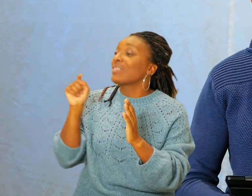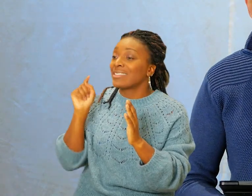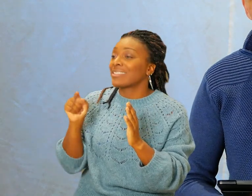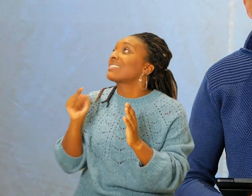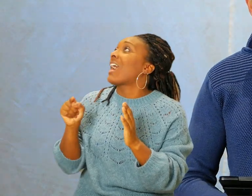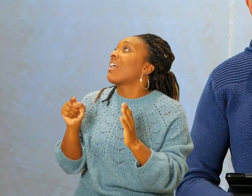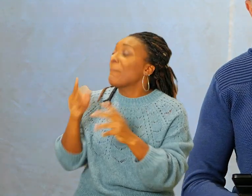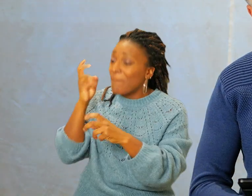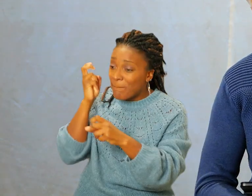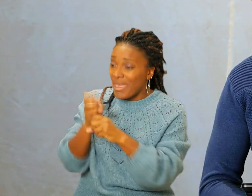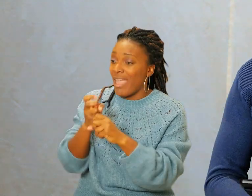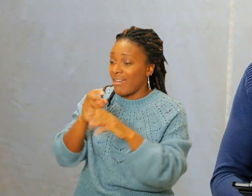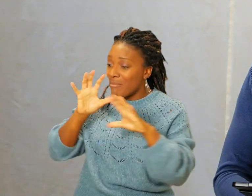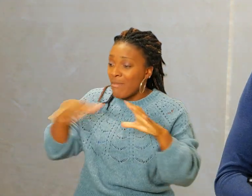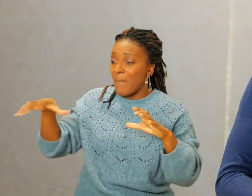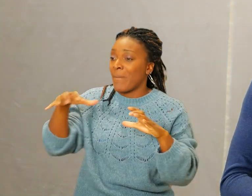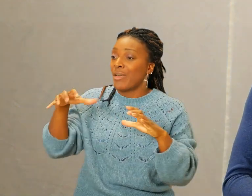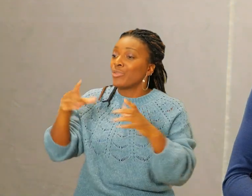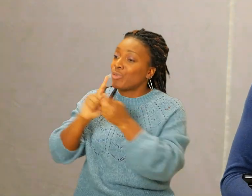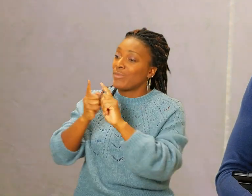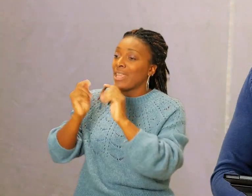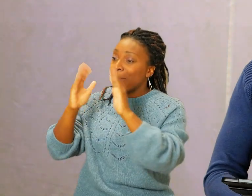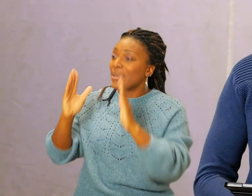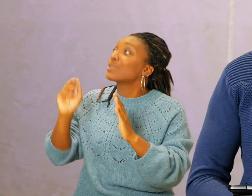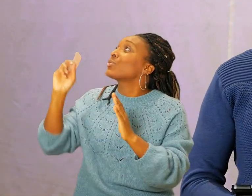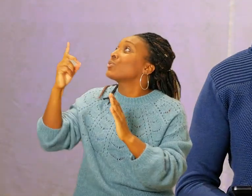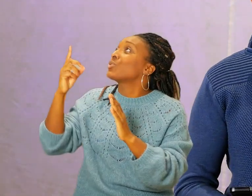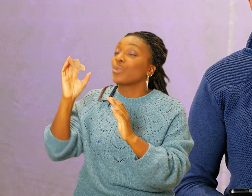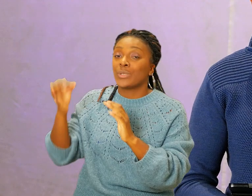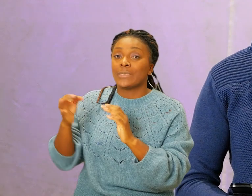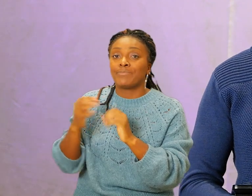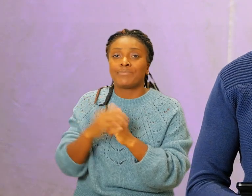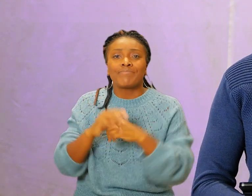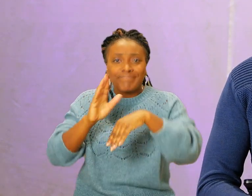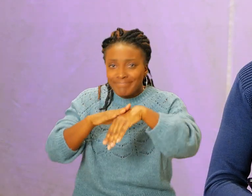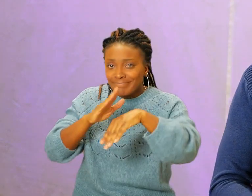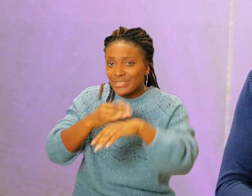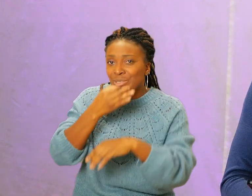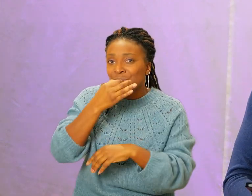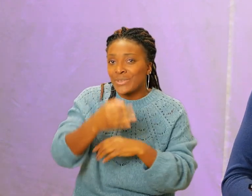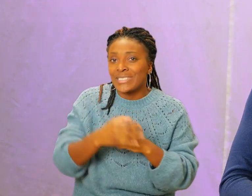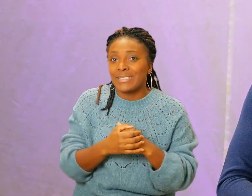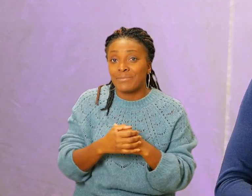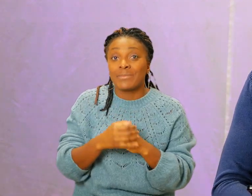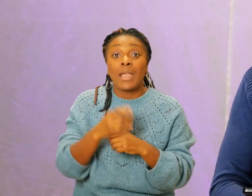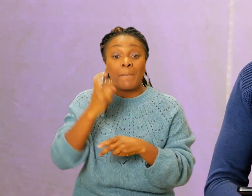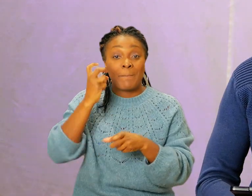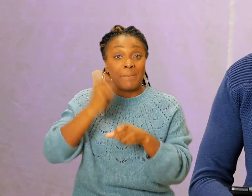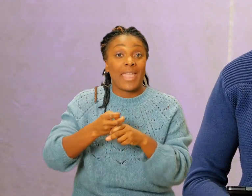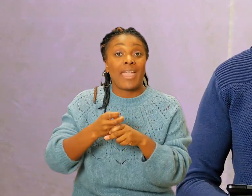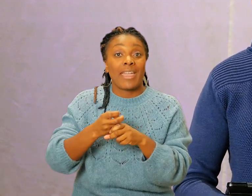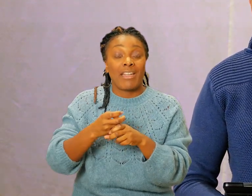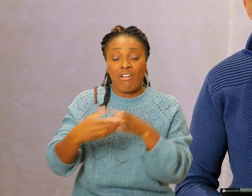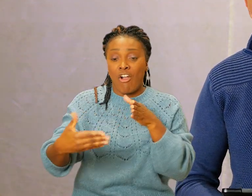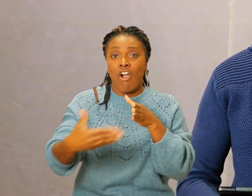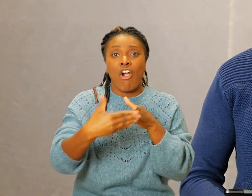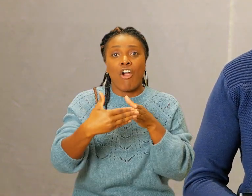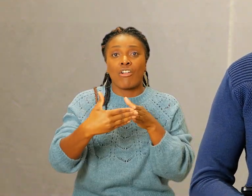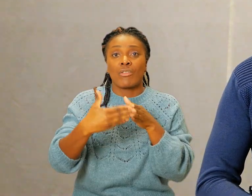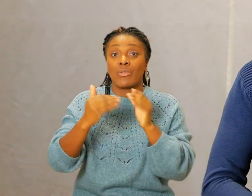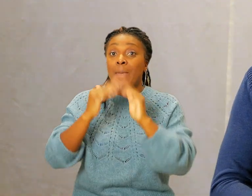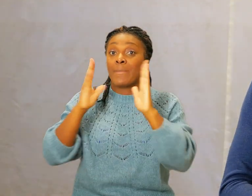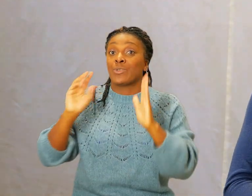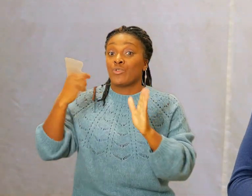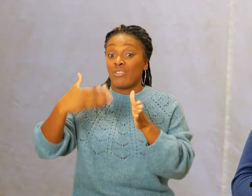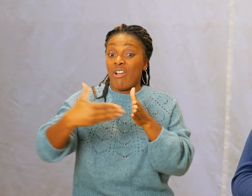de Dieu. Cette pierre sera la maison de Dieu. J'aimerais te dire, et te rappeler que il y a une pierre qui est l'angle angulaire de la maison de